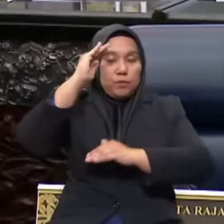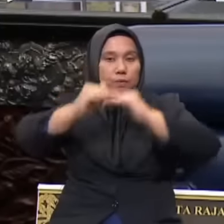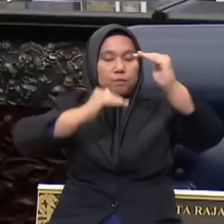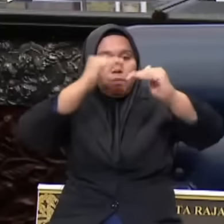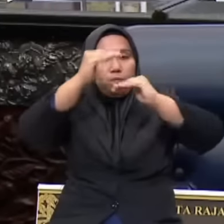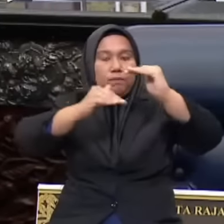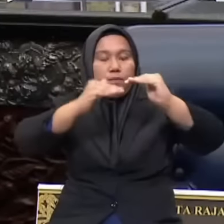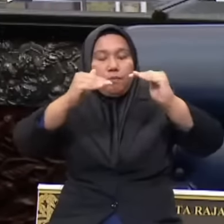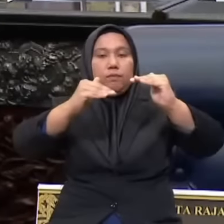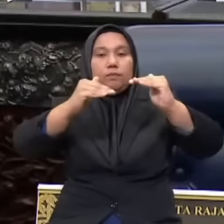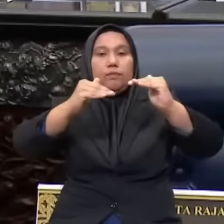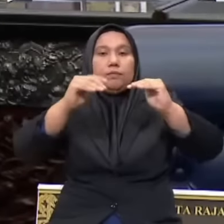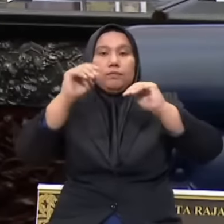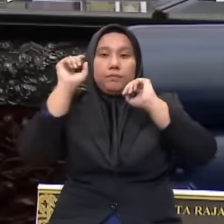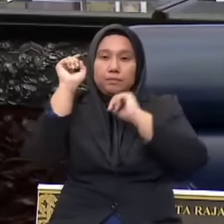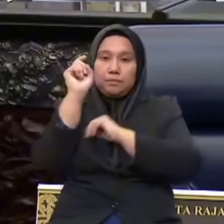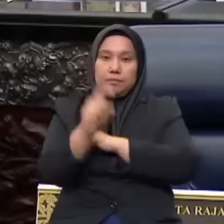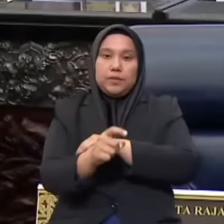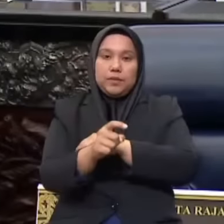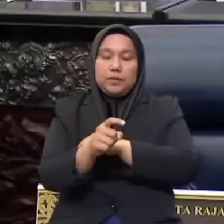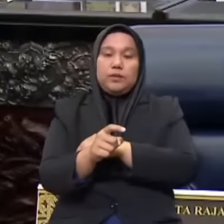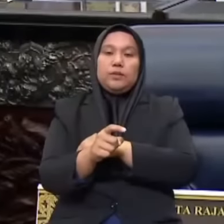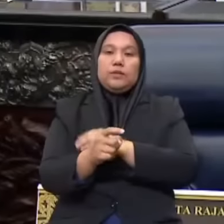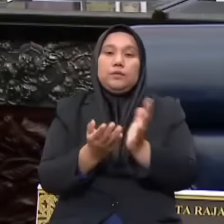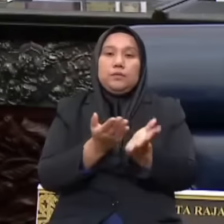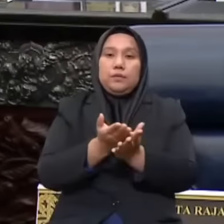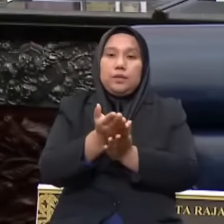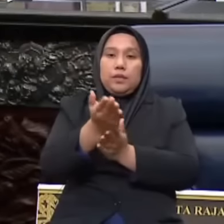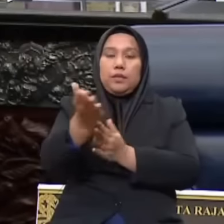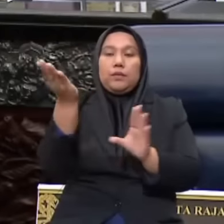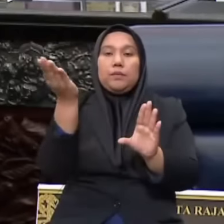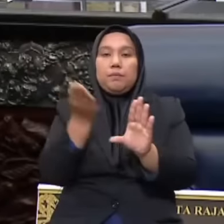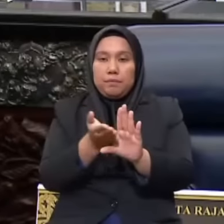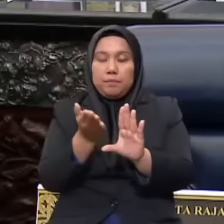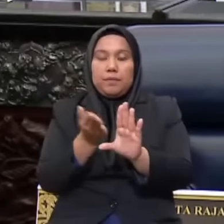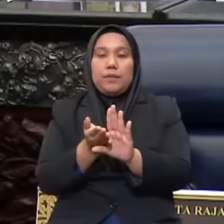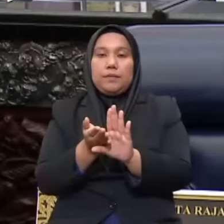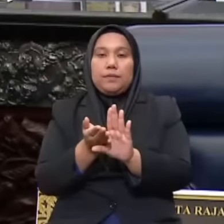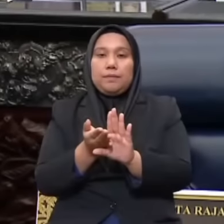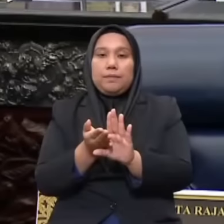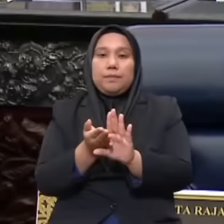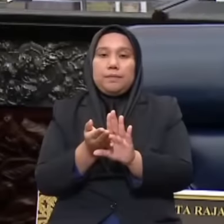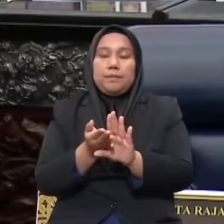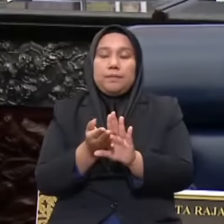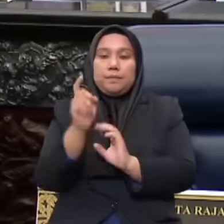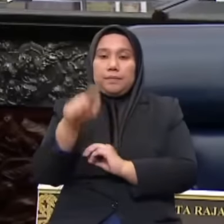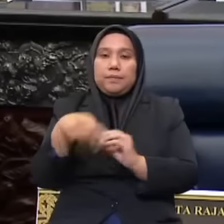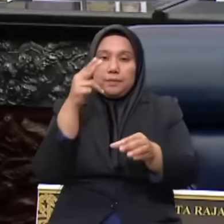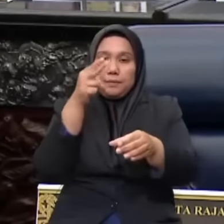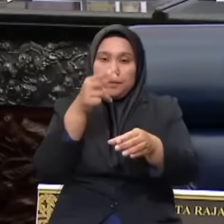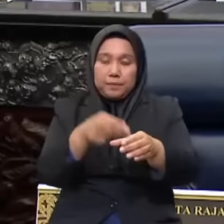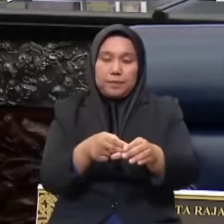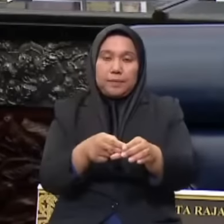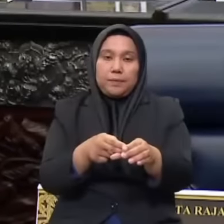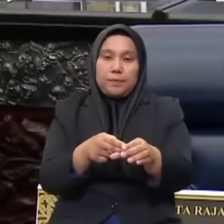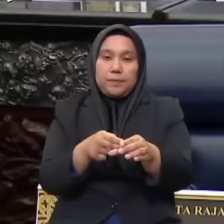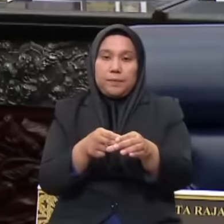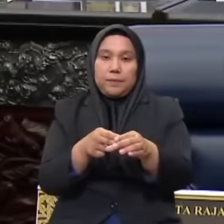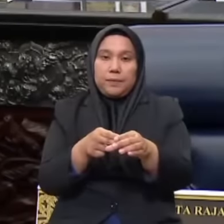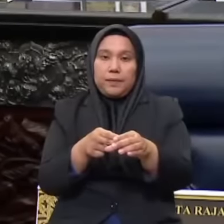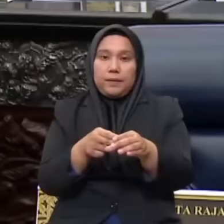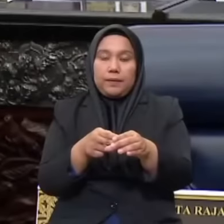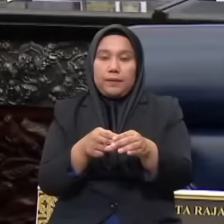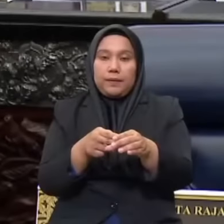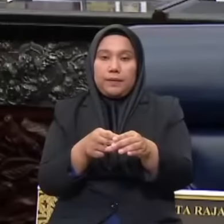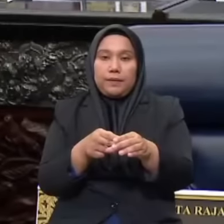perlu melangkaui bank semata-mata. Ia juga perlu melibatkan penyertaan